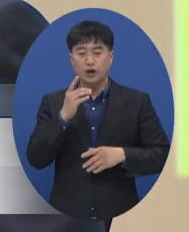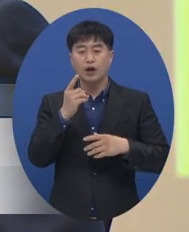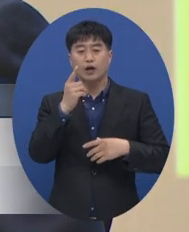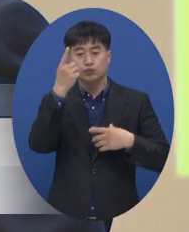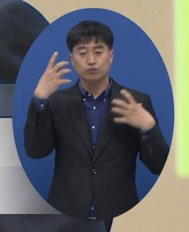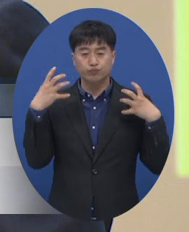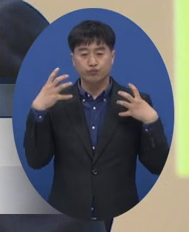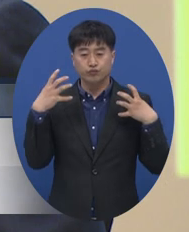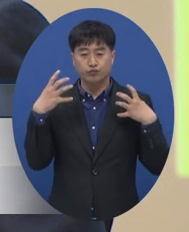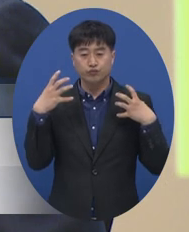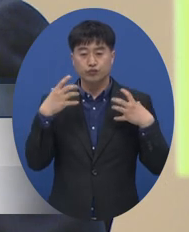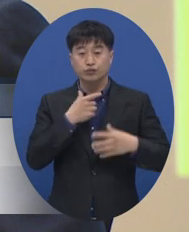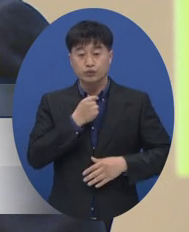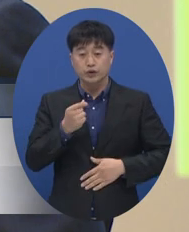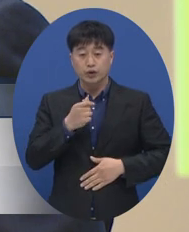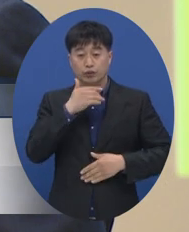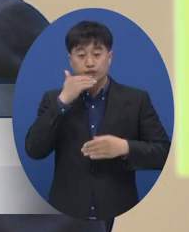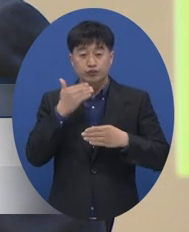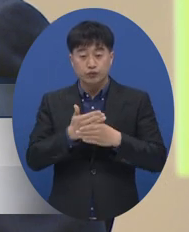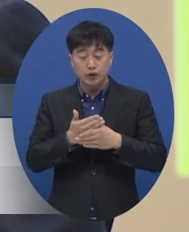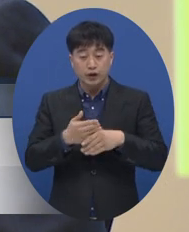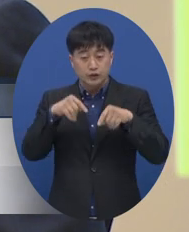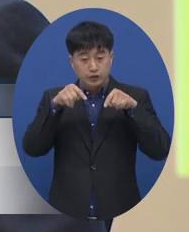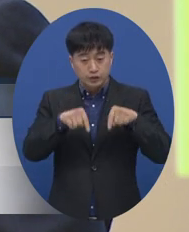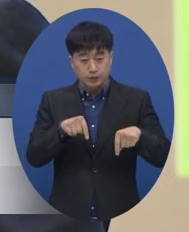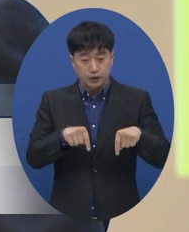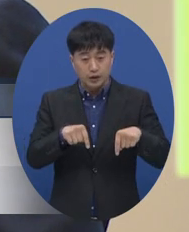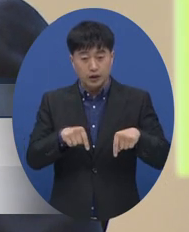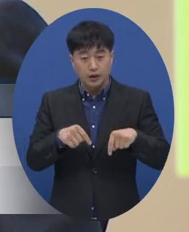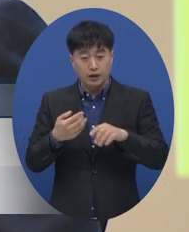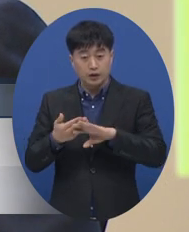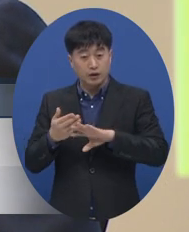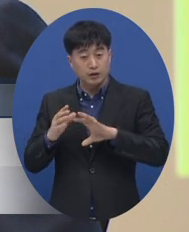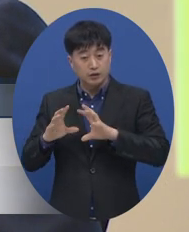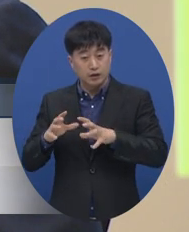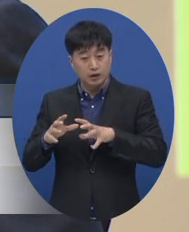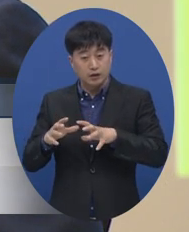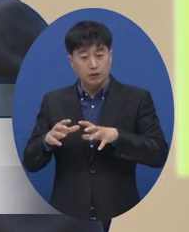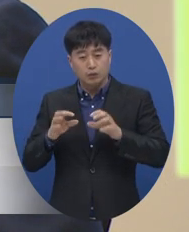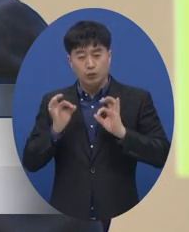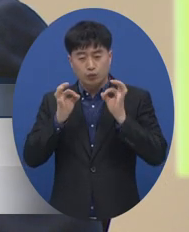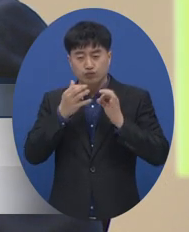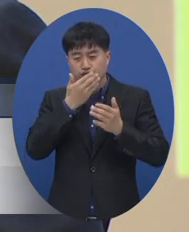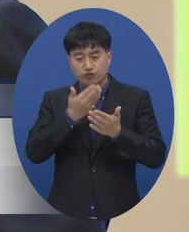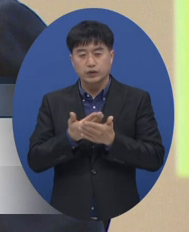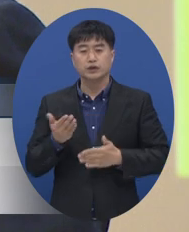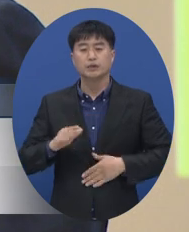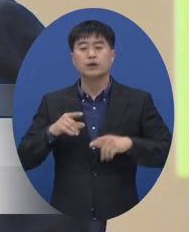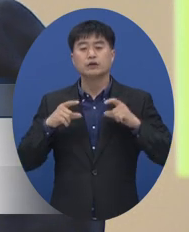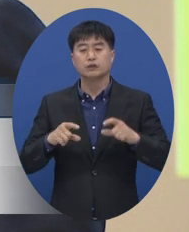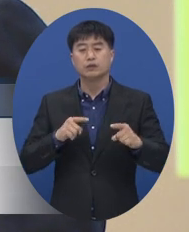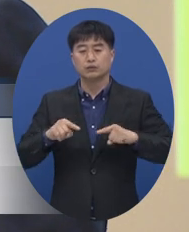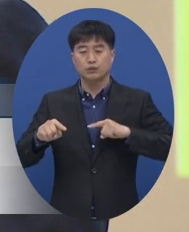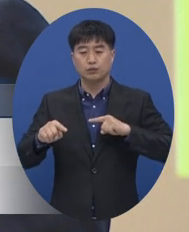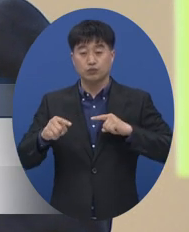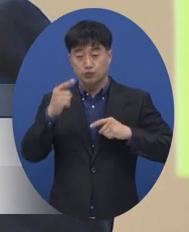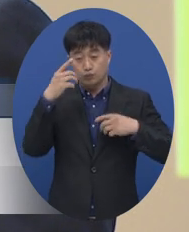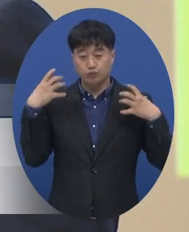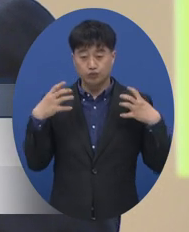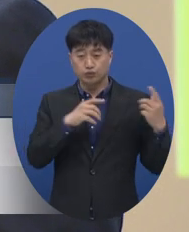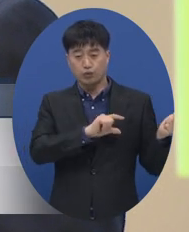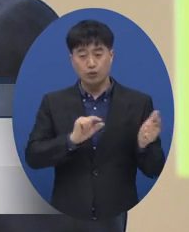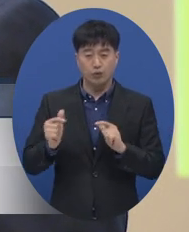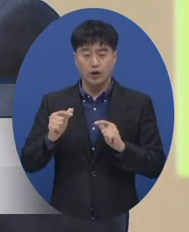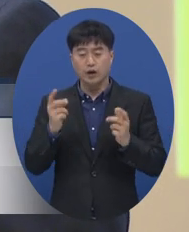중앙정부가 하려고 하는 대북 협상이라든가 외교적 노력도 굉장히 중요하지만 우리 지방 정부들도 여러